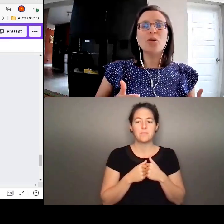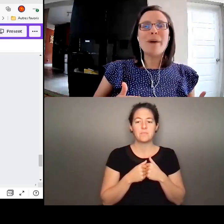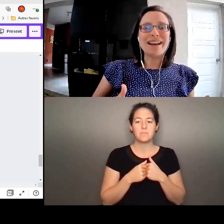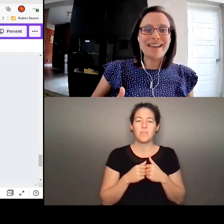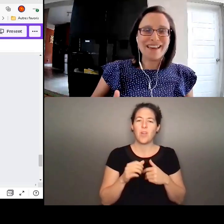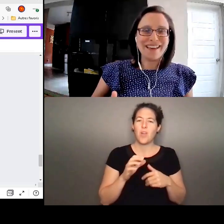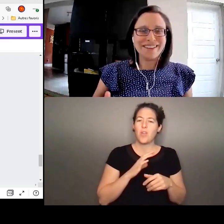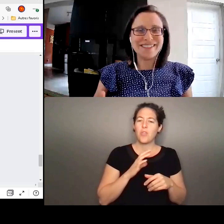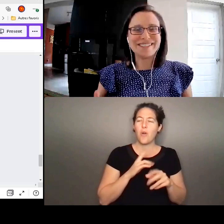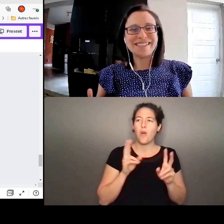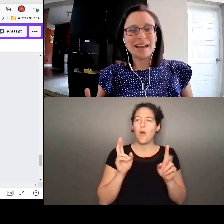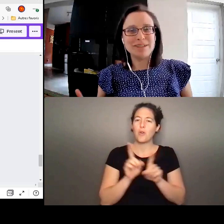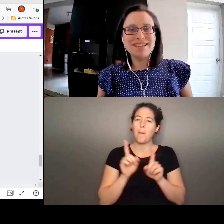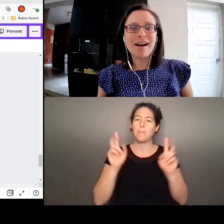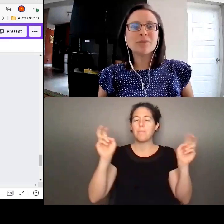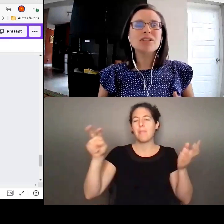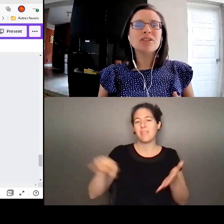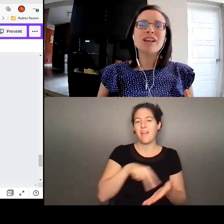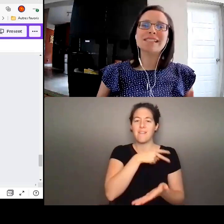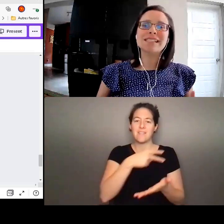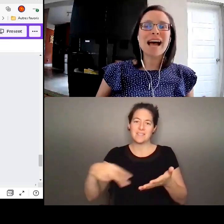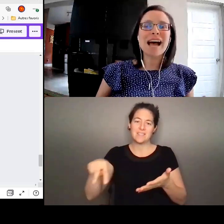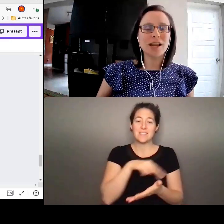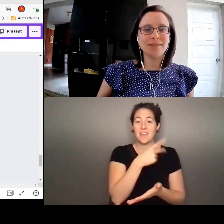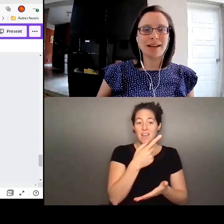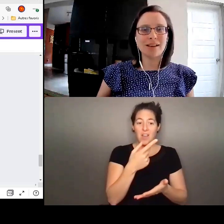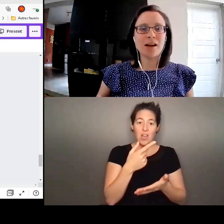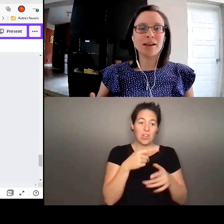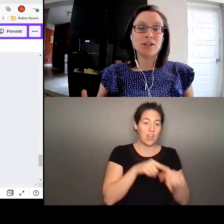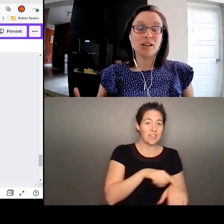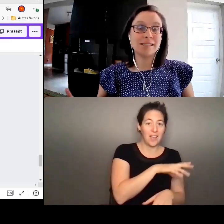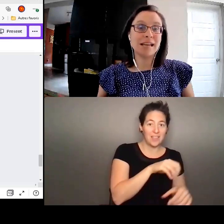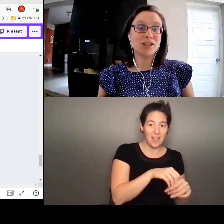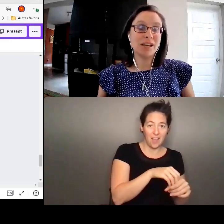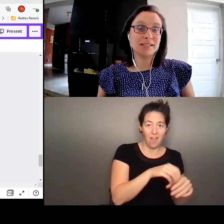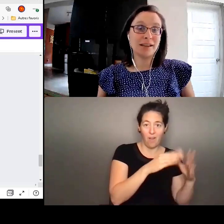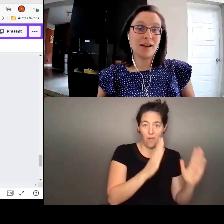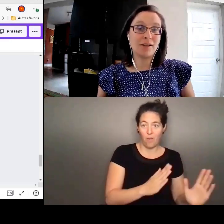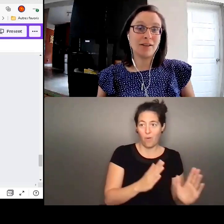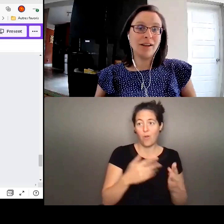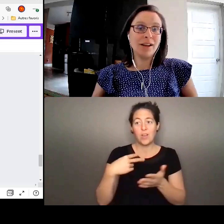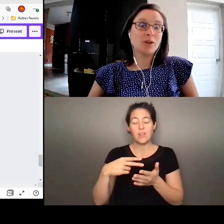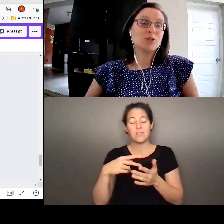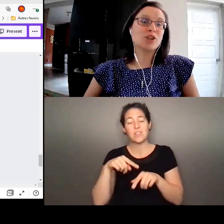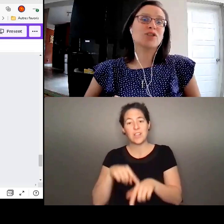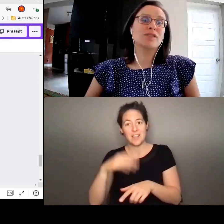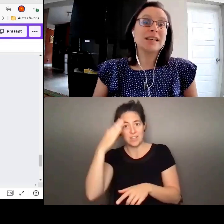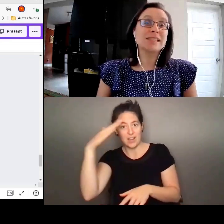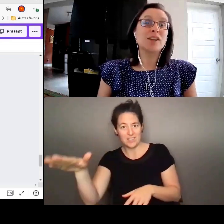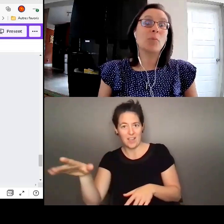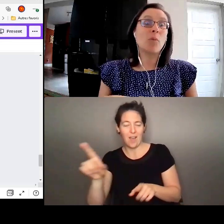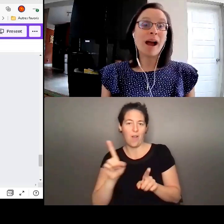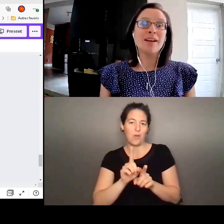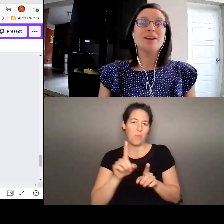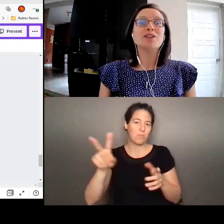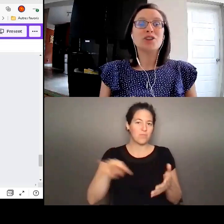de balai qui s'établit entre le jardinage intérieur et le jardinage extérieur. Donc, ce que je veux dire, c'est